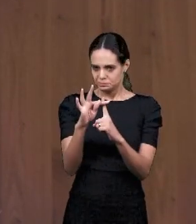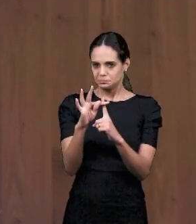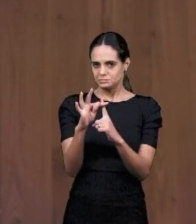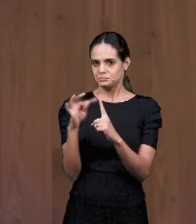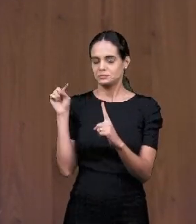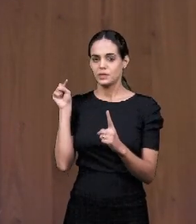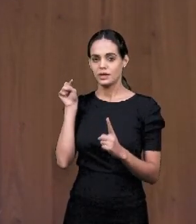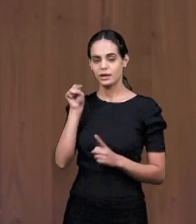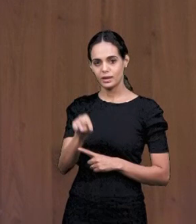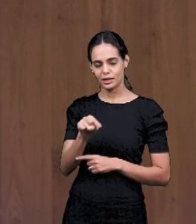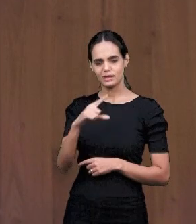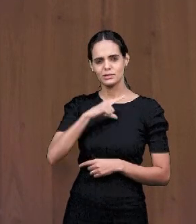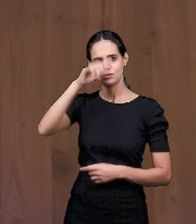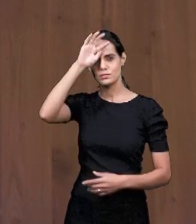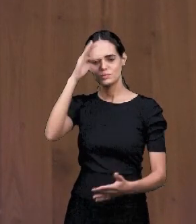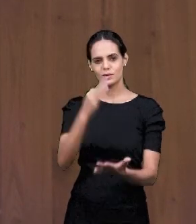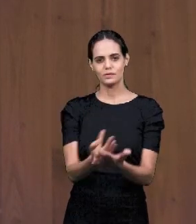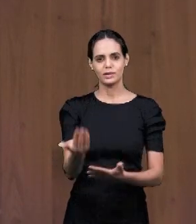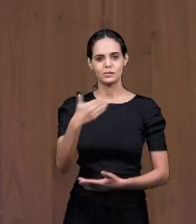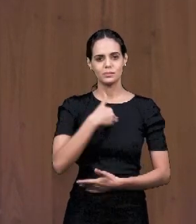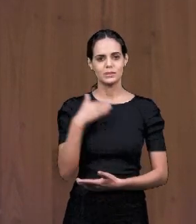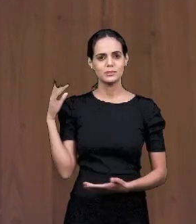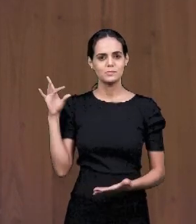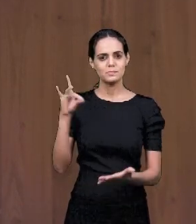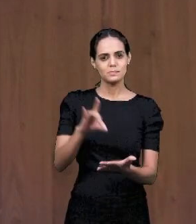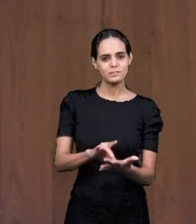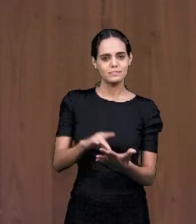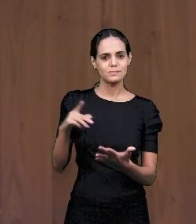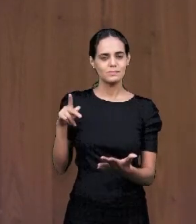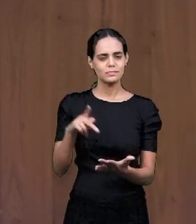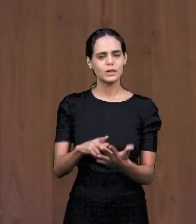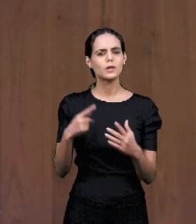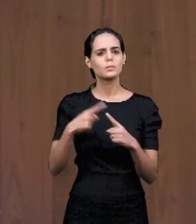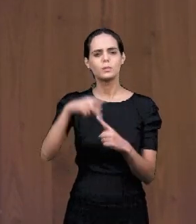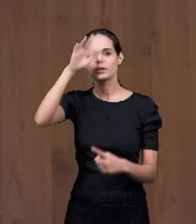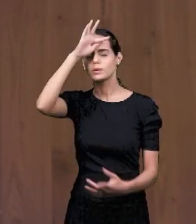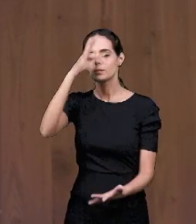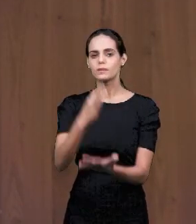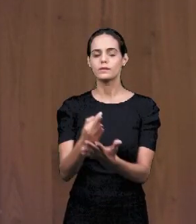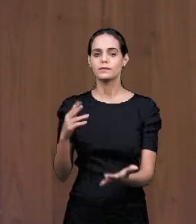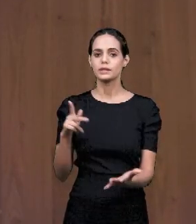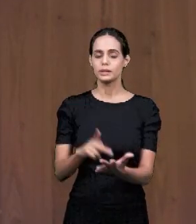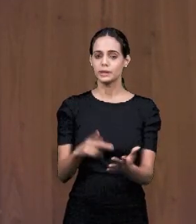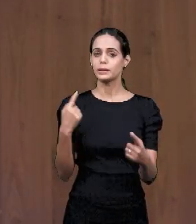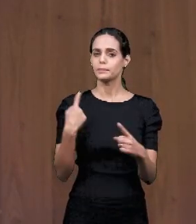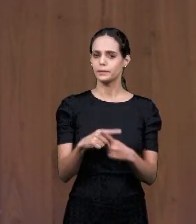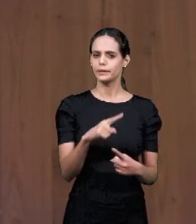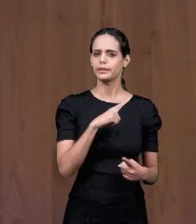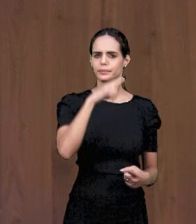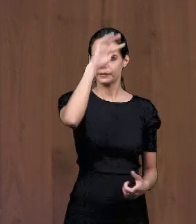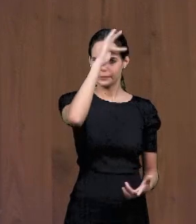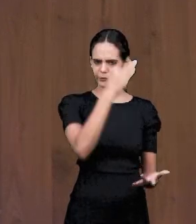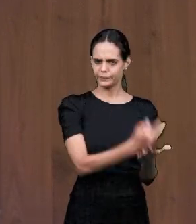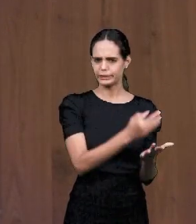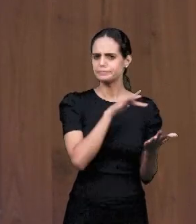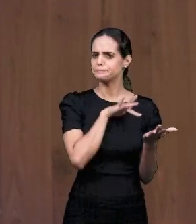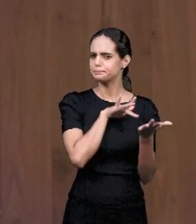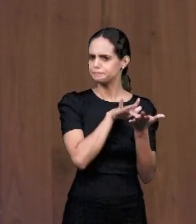il avait une foi véritable. Pourquoi véritable? Parce qu'il existe une